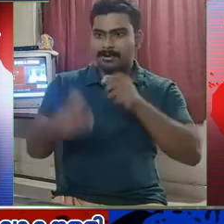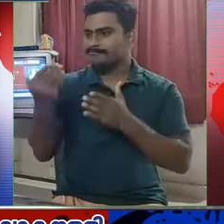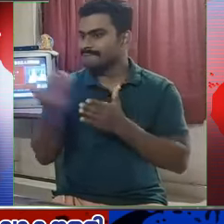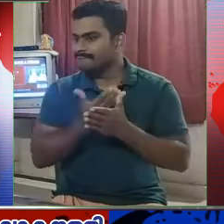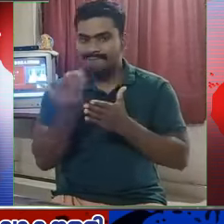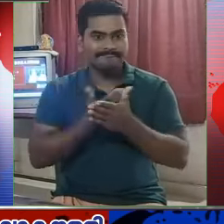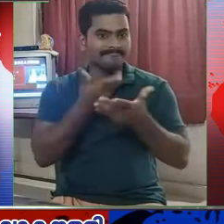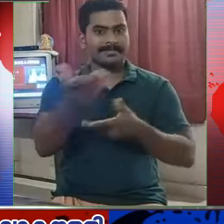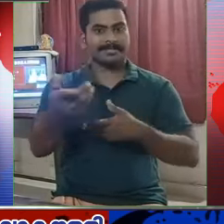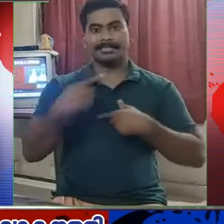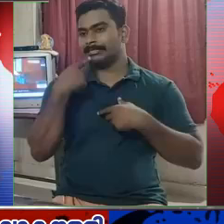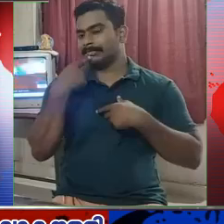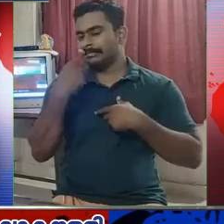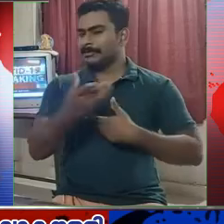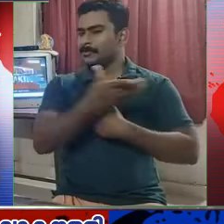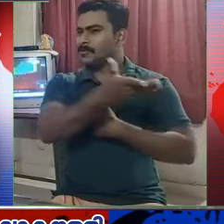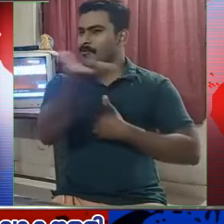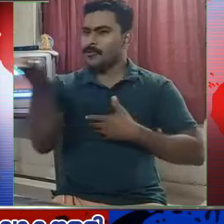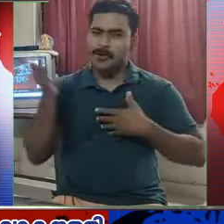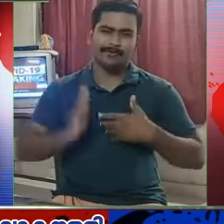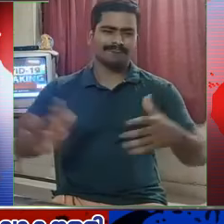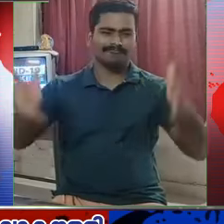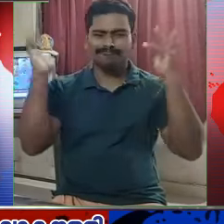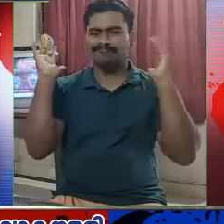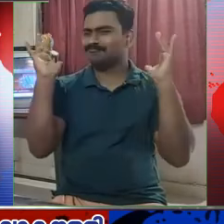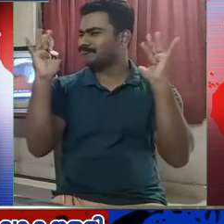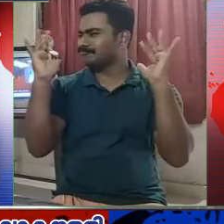ഗുരുതരാവസ്ഥയിൽ ചികിത്സയിലായിരുന്ന വൃദ്ധ ദമ്പതികൾ